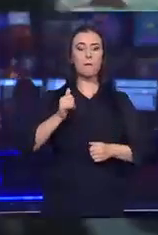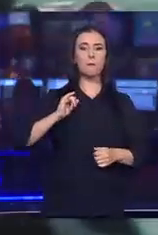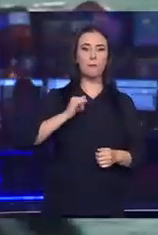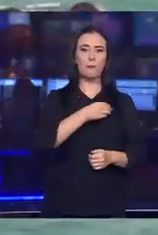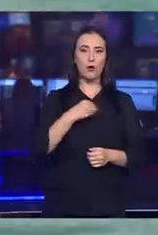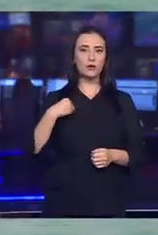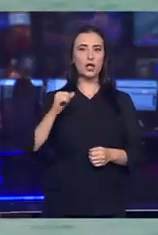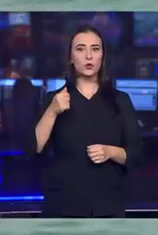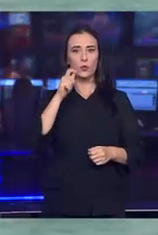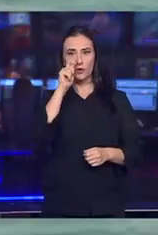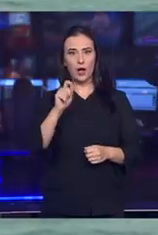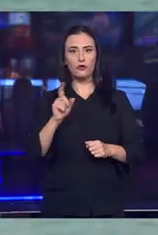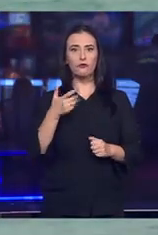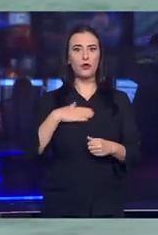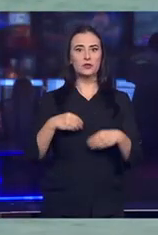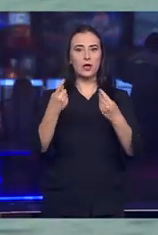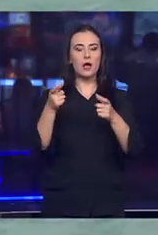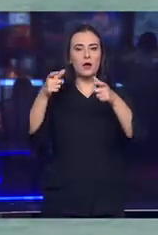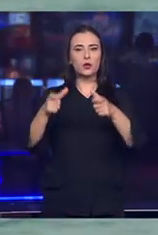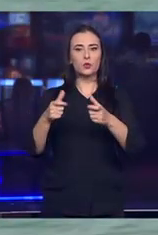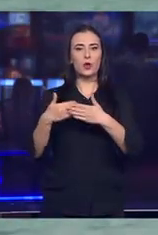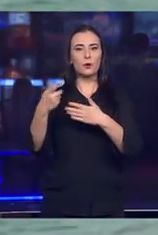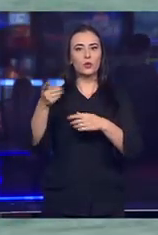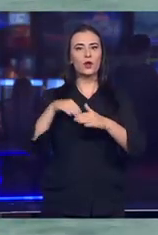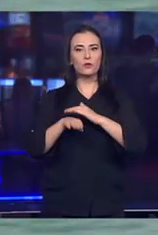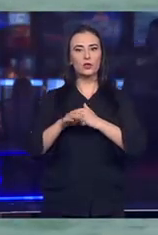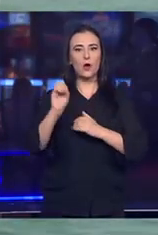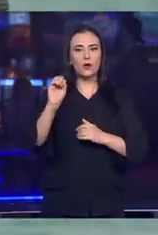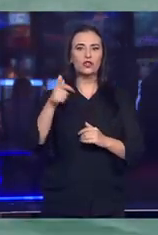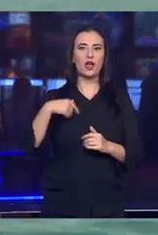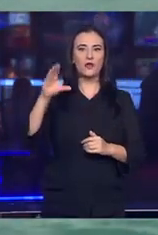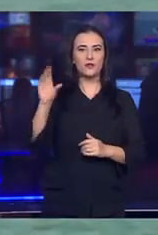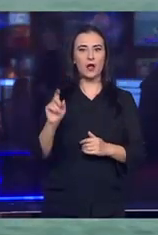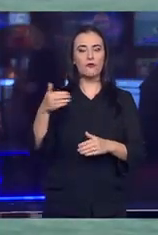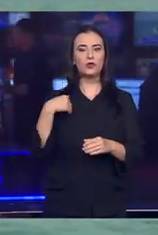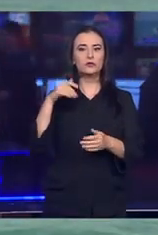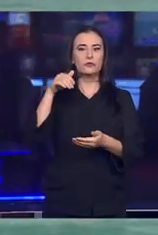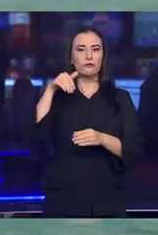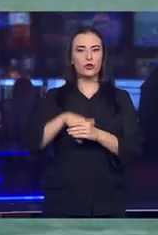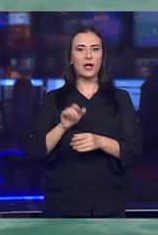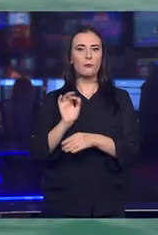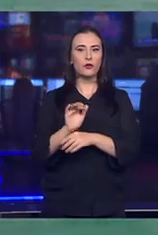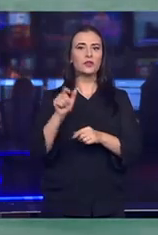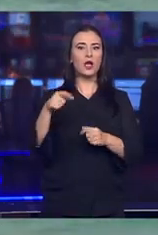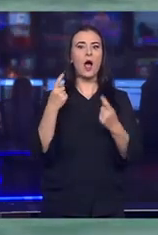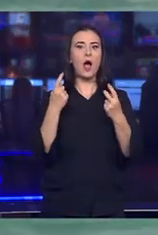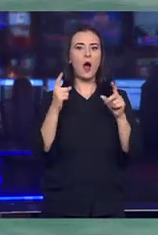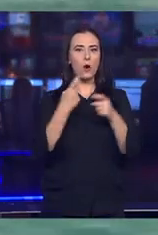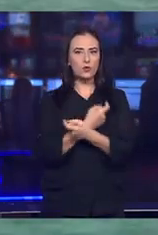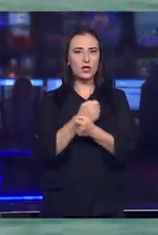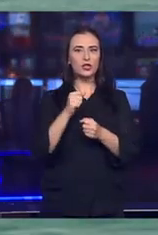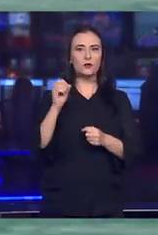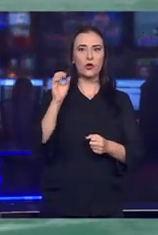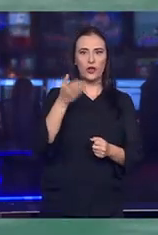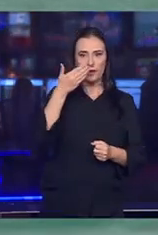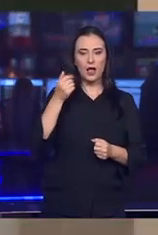și Ungaria, care nu vor să găzduiască refugiați din Orientul Mijlociu, și Africa au votat împotrivă. Austria, Cehia și